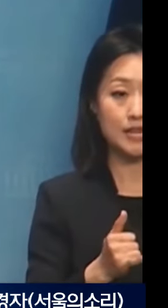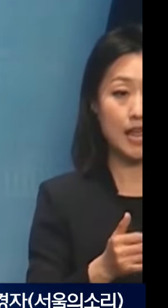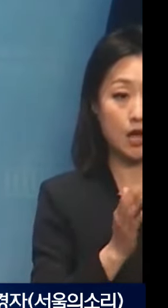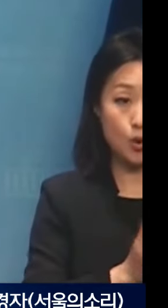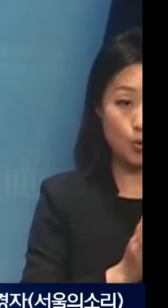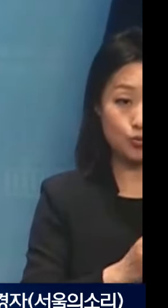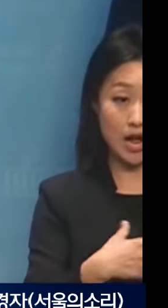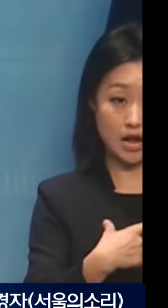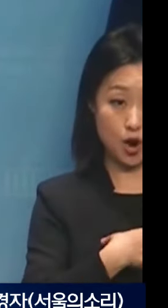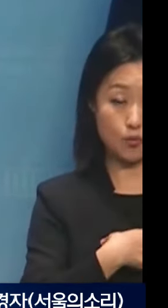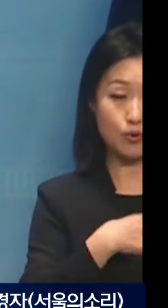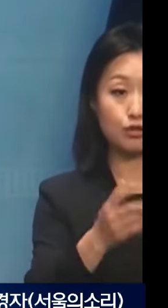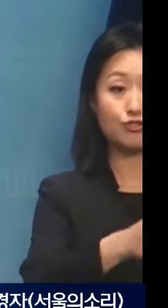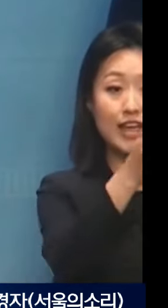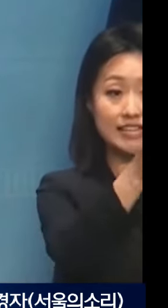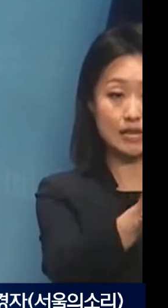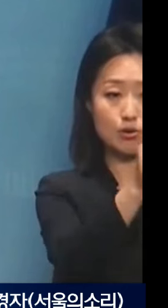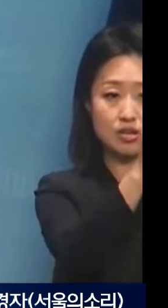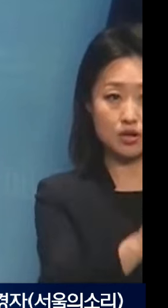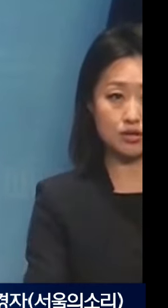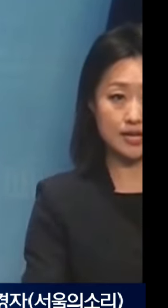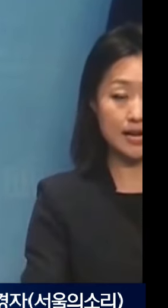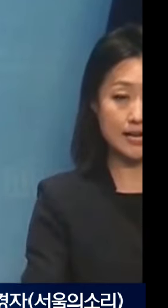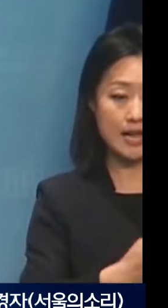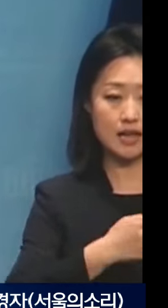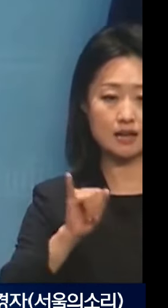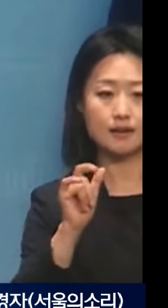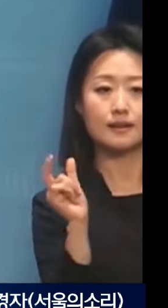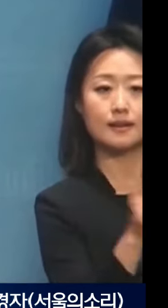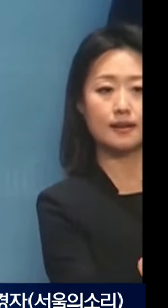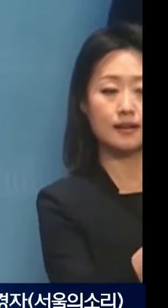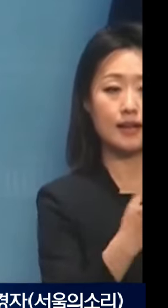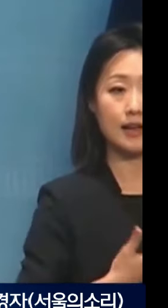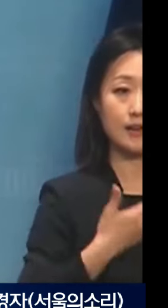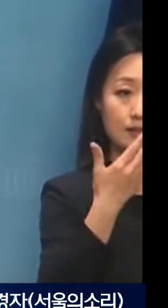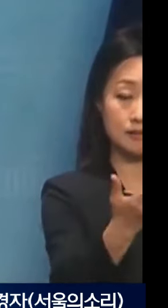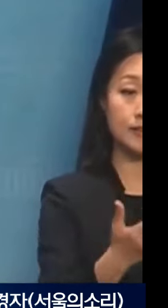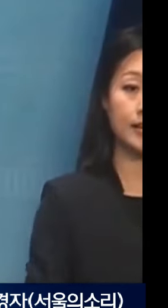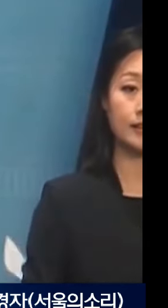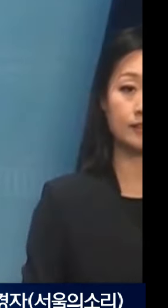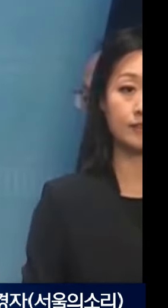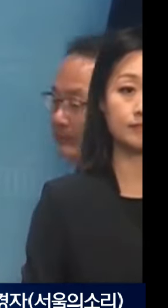거부한 의장으로 역사에 남게 될 것임을 말씀 올립니다.